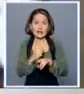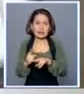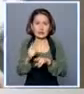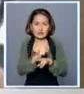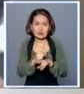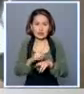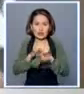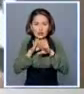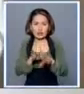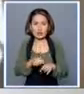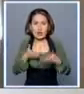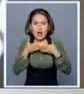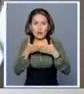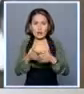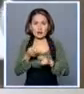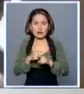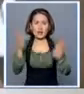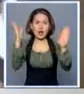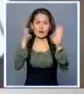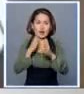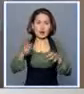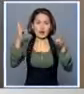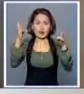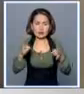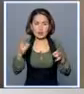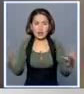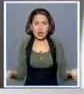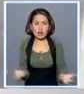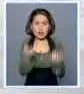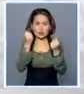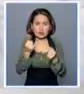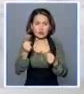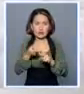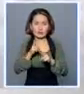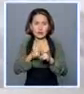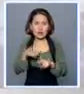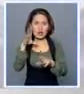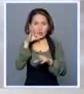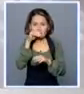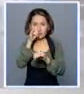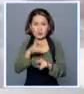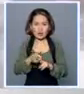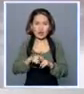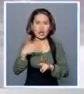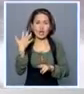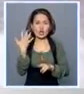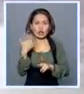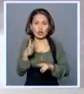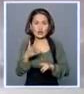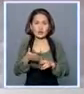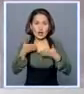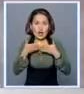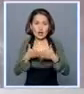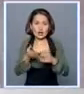сағасын тікұшақ арқылы толық бақылап, табиғи апаттан құрбан болған азаматтардың жоқтығына көз жеткізіп қайтқан. Теңіз бетінде қалған 50